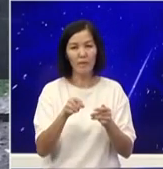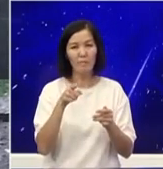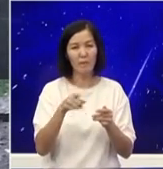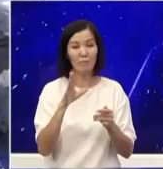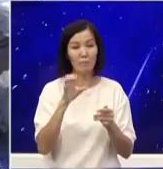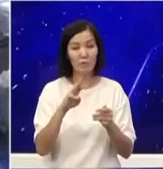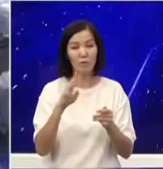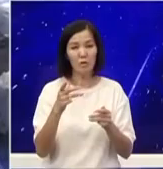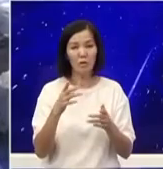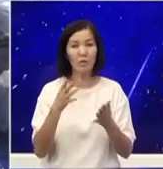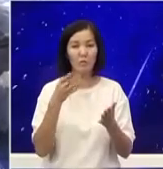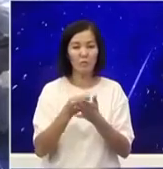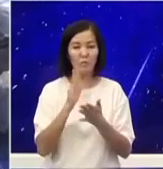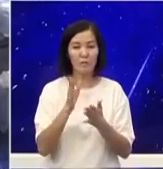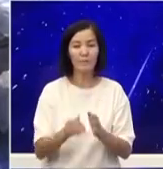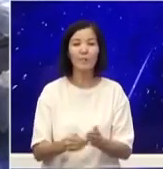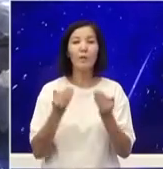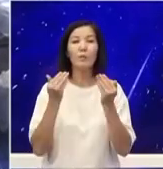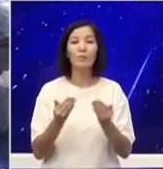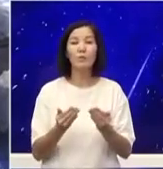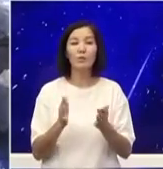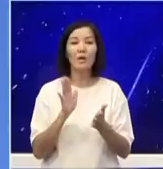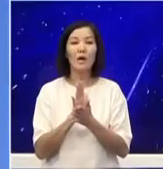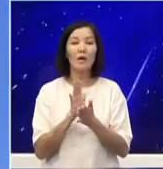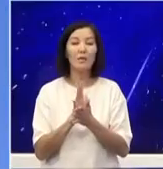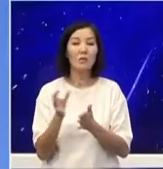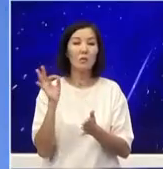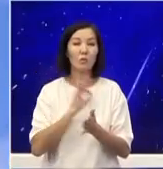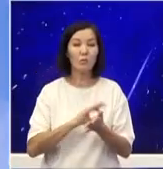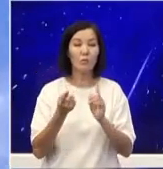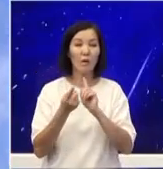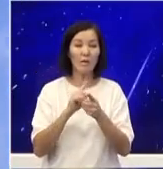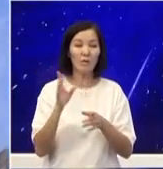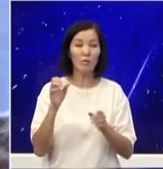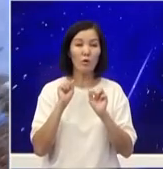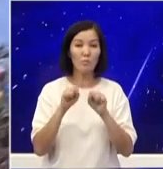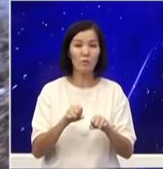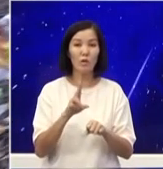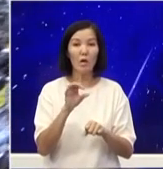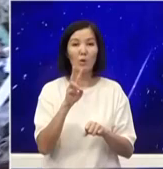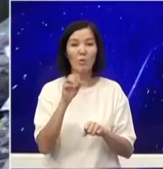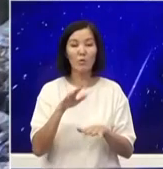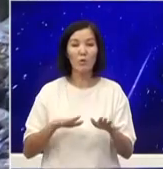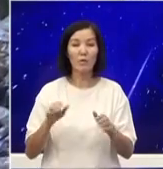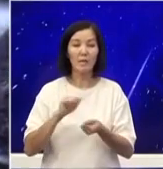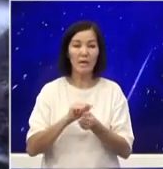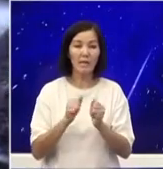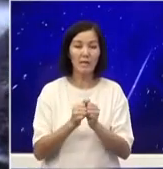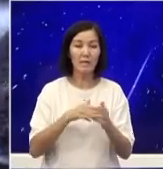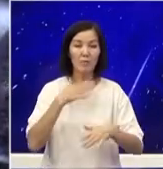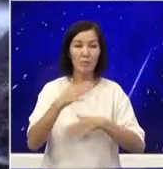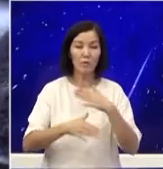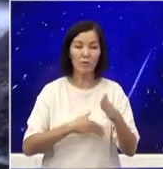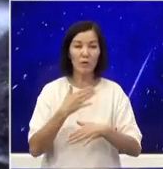теңге. Бүгінде қоқысты да табыс көзіне айналдыруға болады. Алайда Көксу ауданындағы қатты қалдықтардың өңделуі